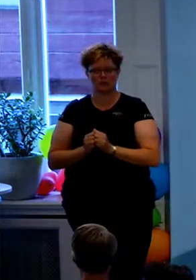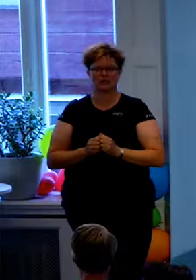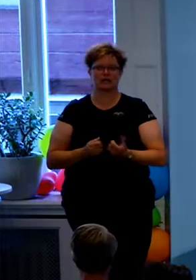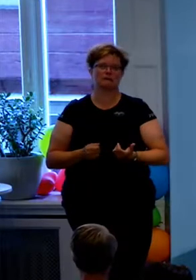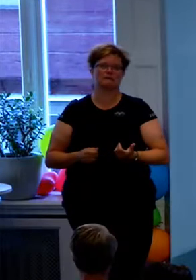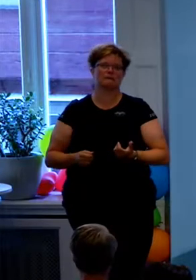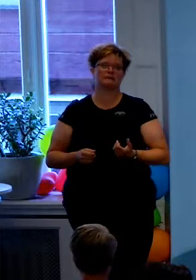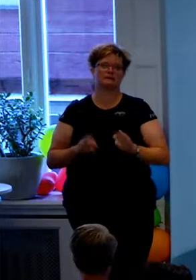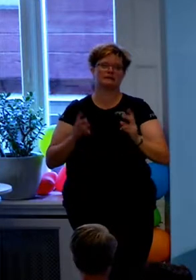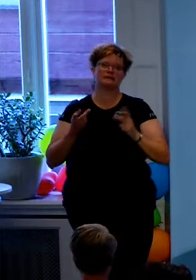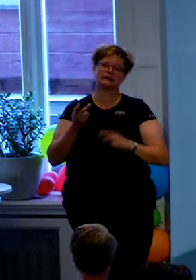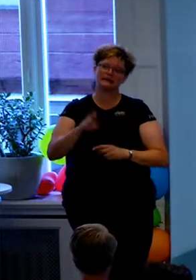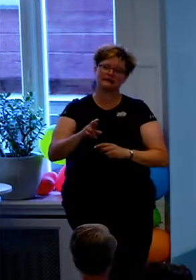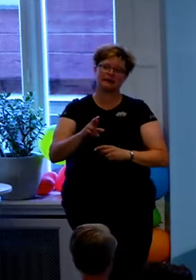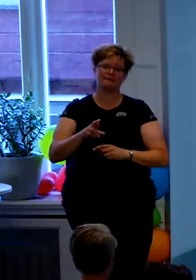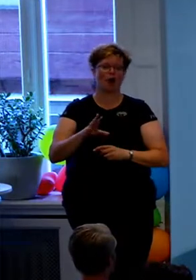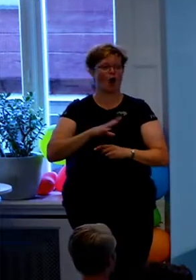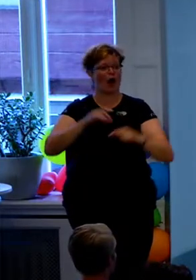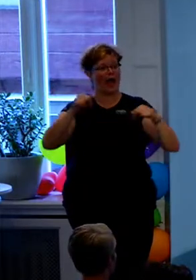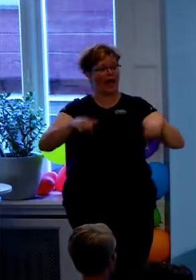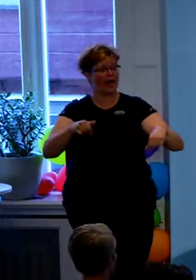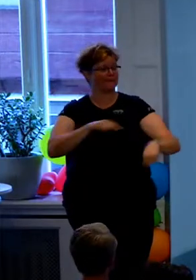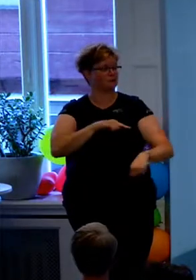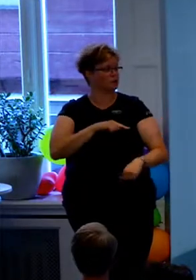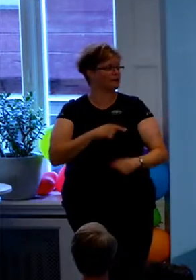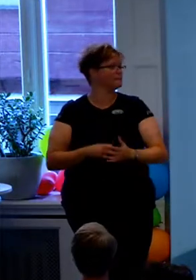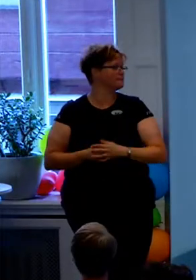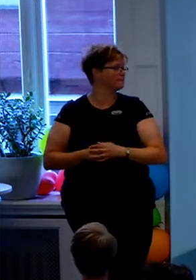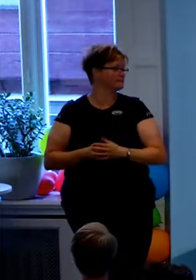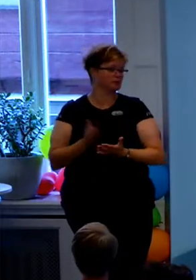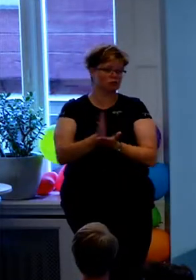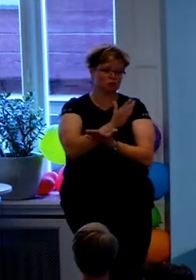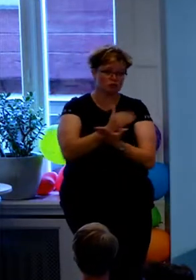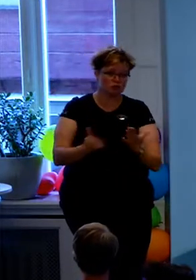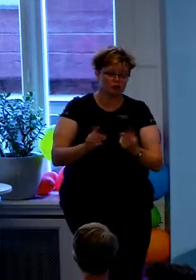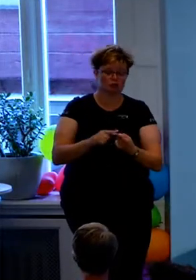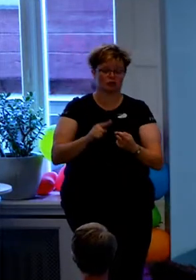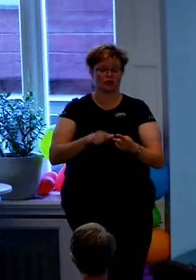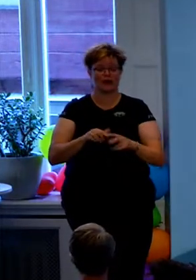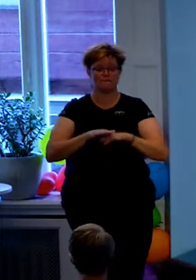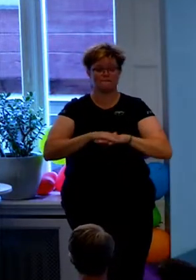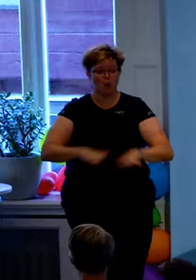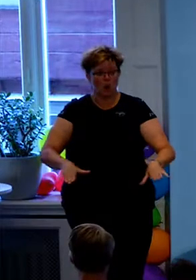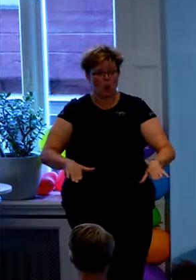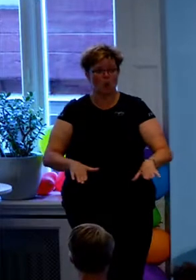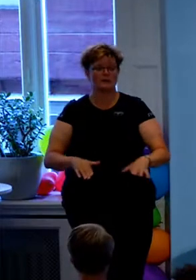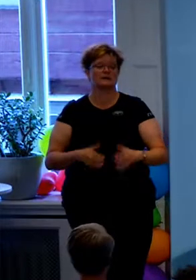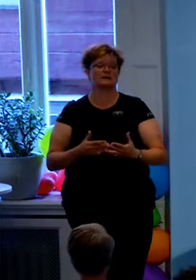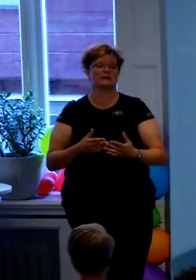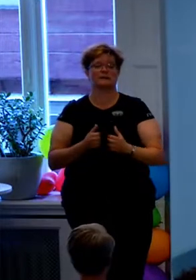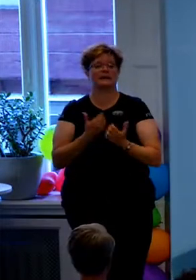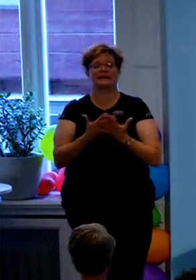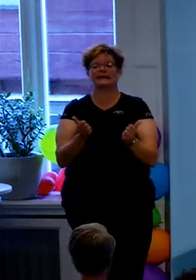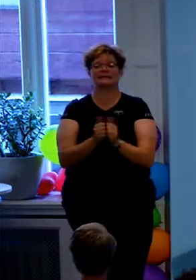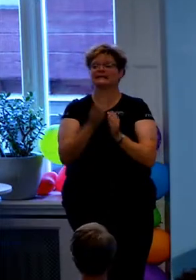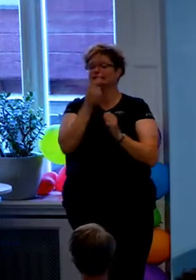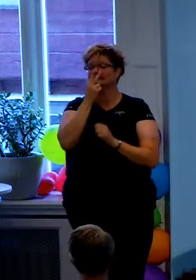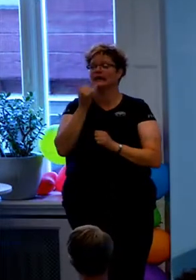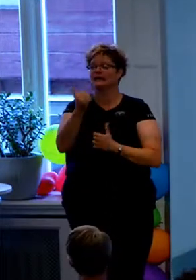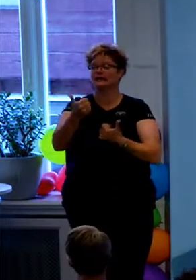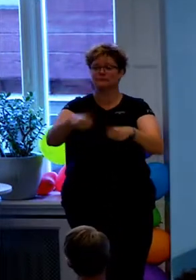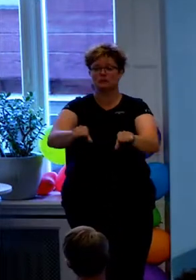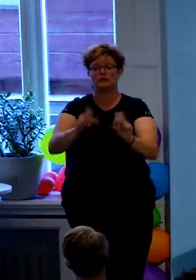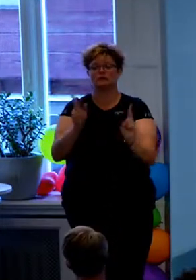man till exempel har här runt omkring oss. I tyget, i bordsskivan och så vidare. Men ingenting som man ser ut i butik eller